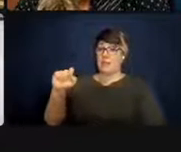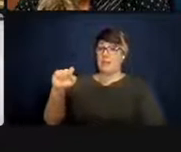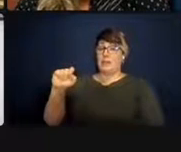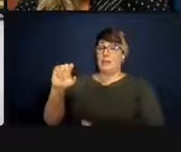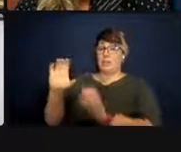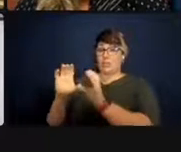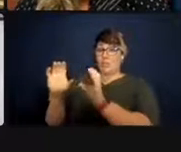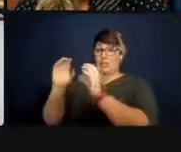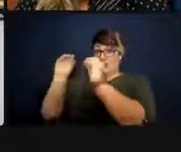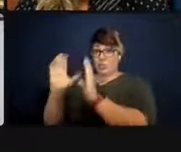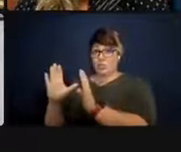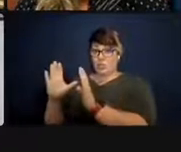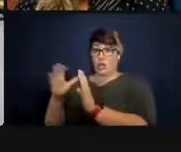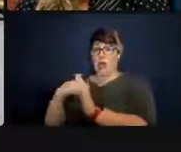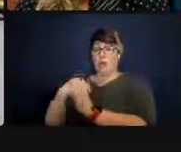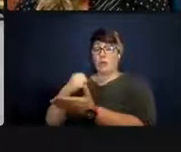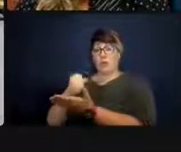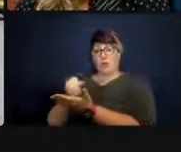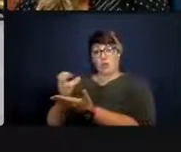متعلم أو أستاذ.